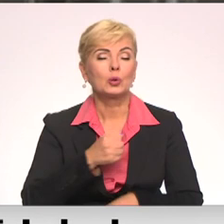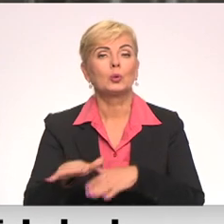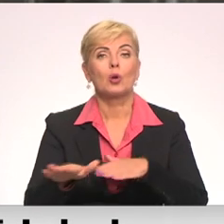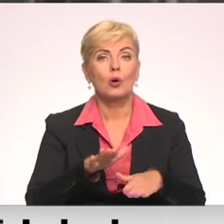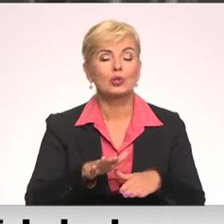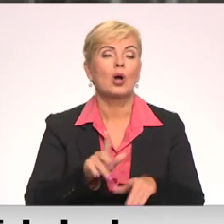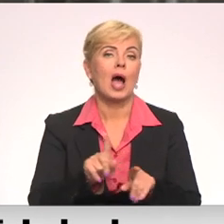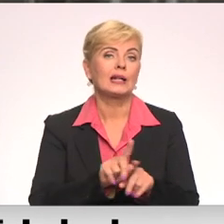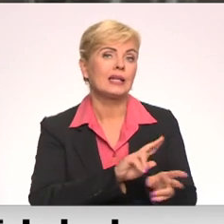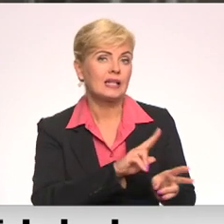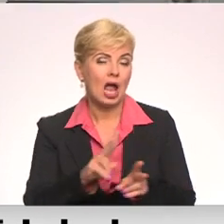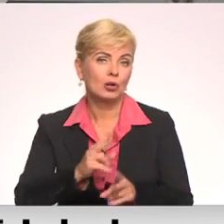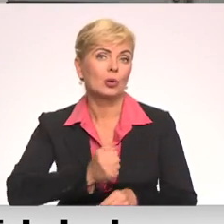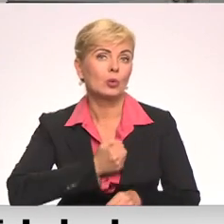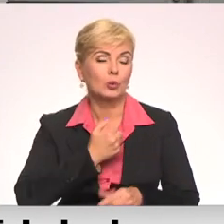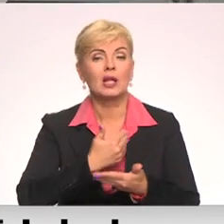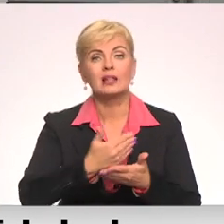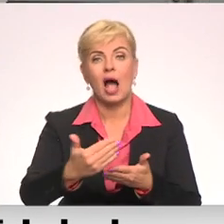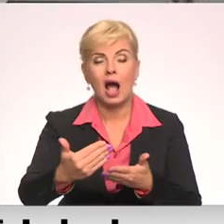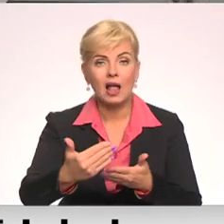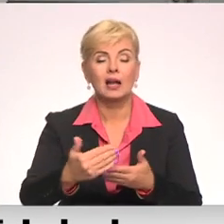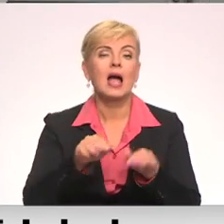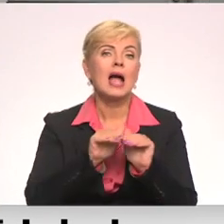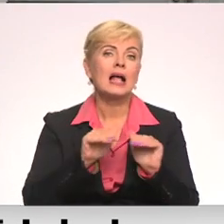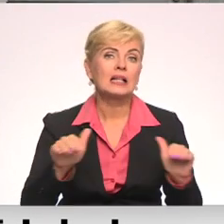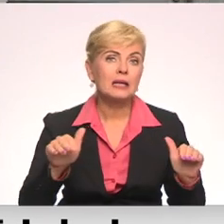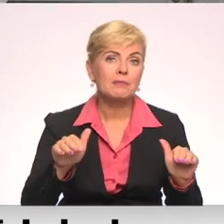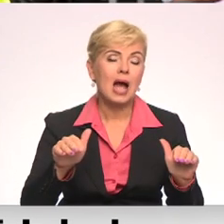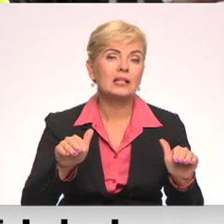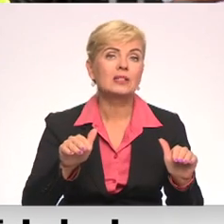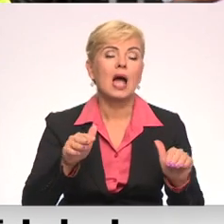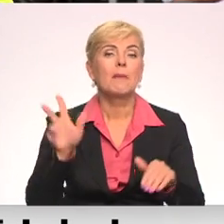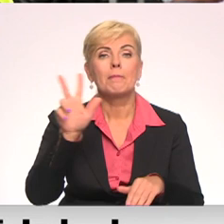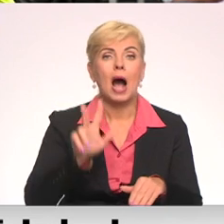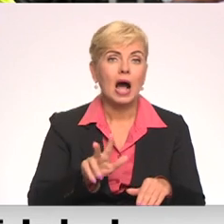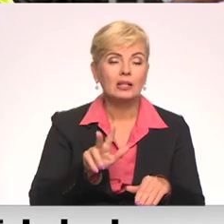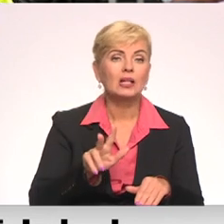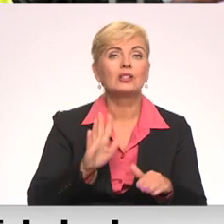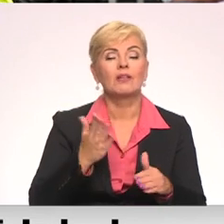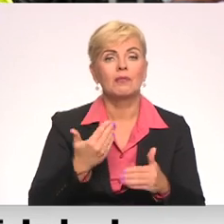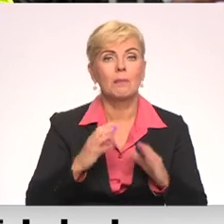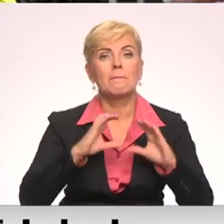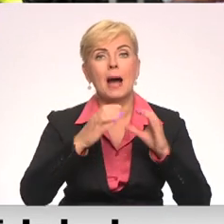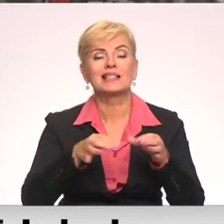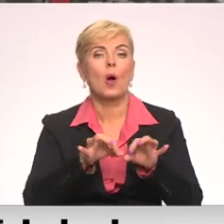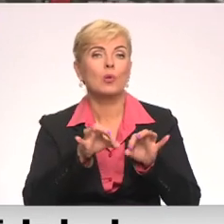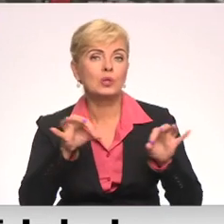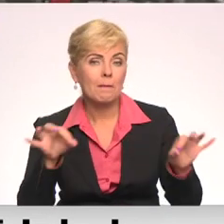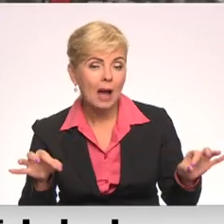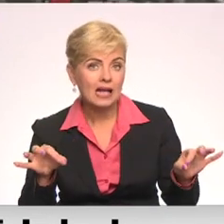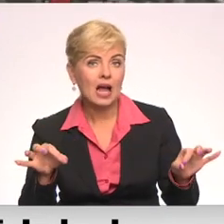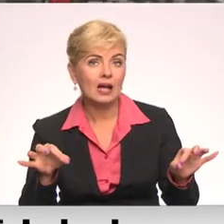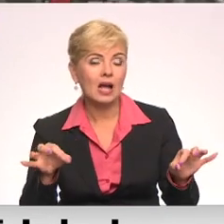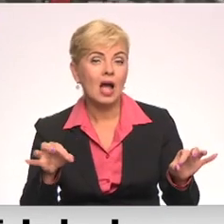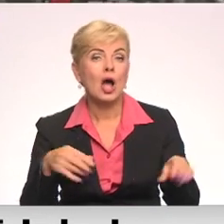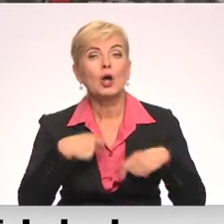dejotājiem bija grūti tālāk attīstīties. Līmenis būs nevienkārši Baltijas, bet var pateikt, ka pasaules mērogā. Un dosim